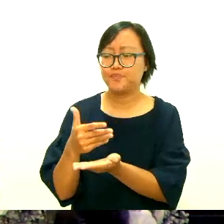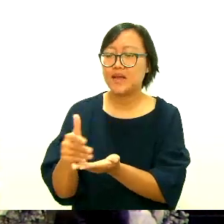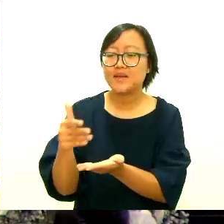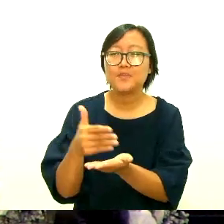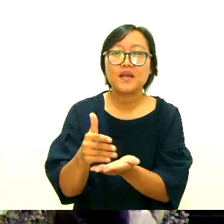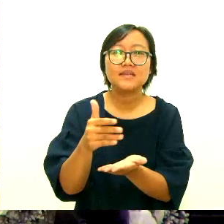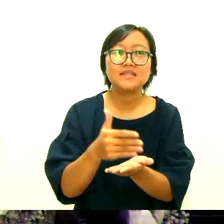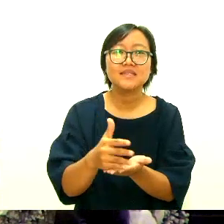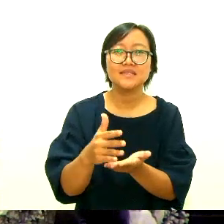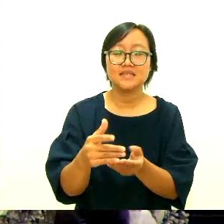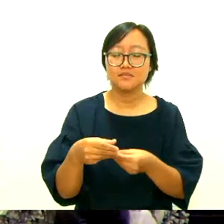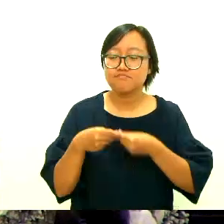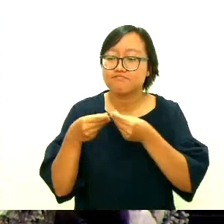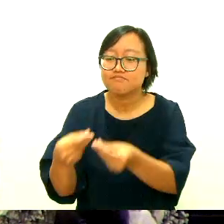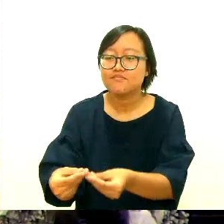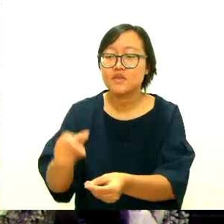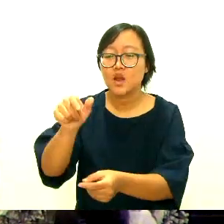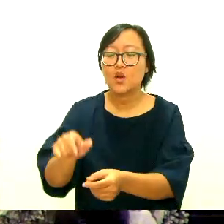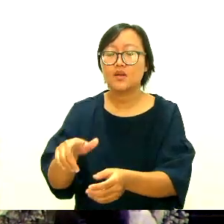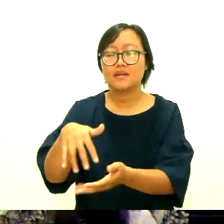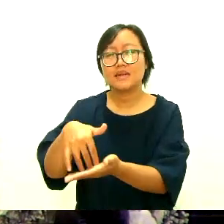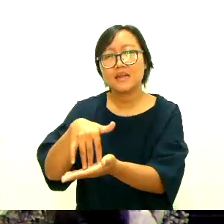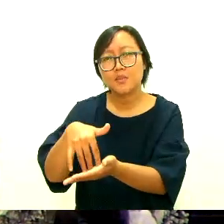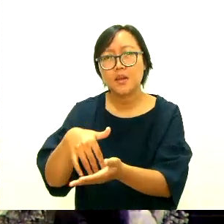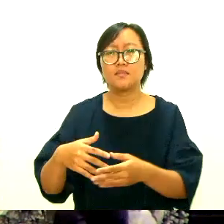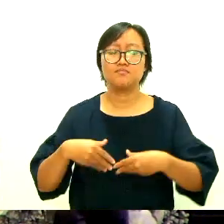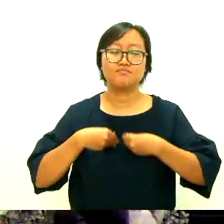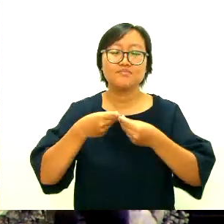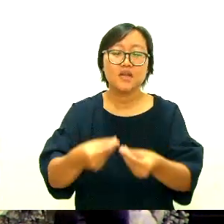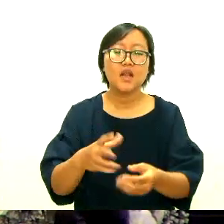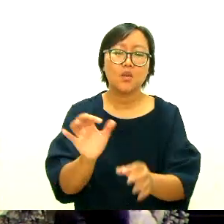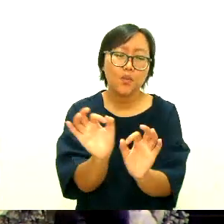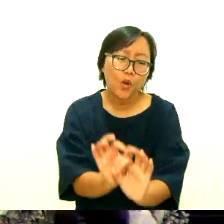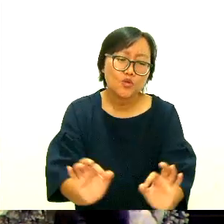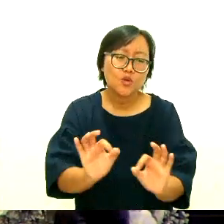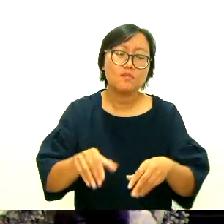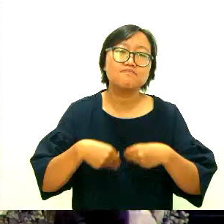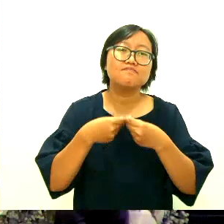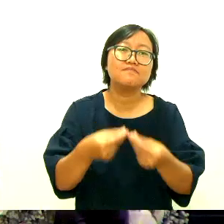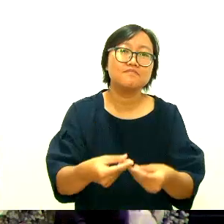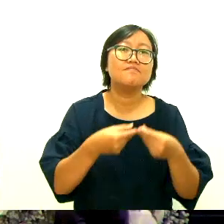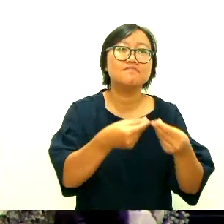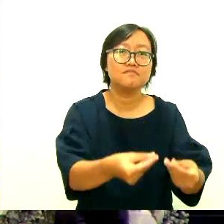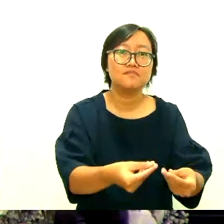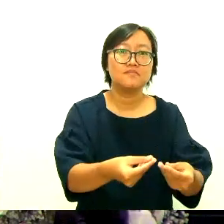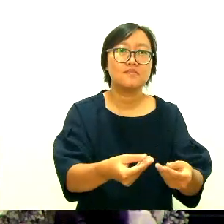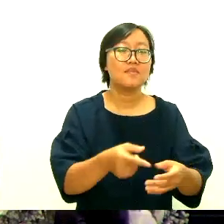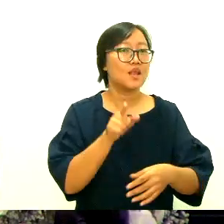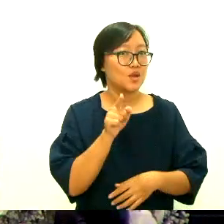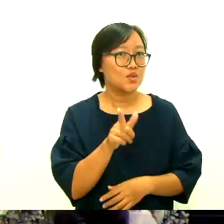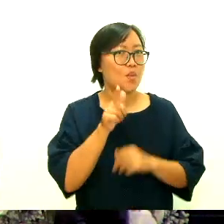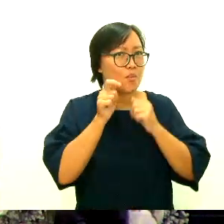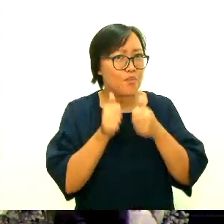diberikan kepada mereka yang tak punya apa-apa Hai bagus bawah sukacita